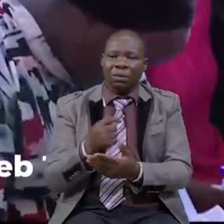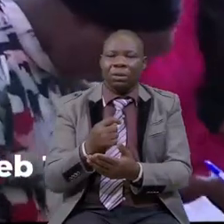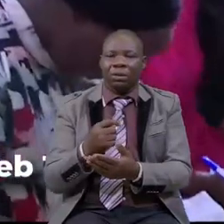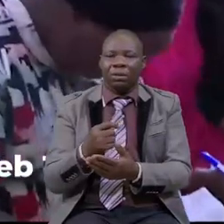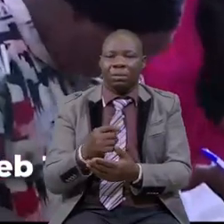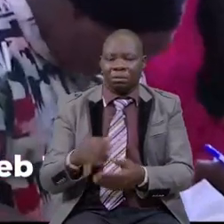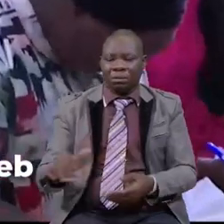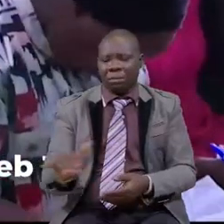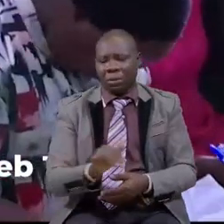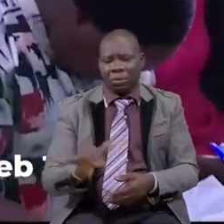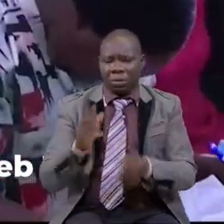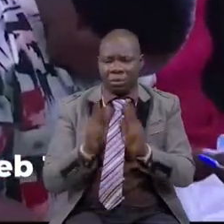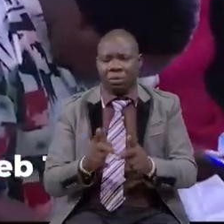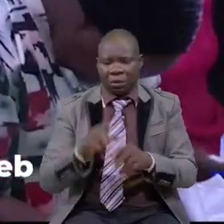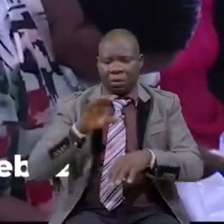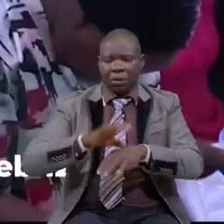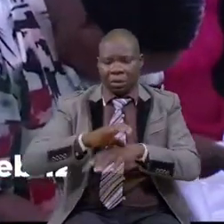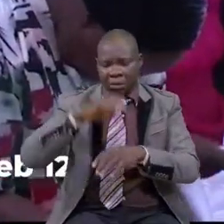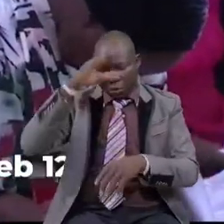La personne moyenne,